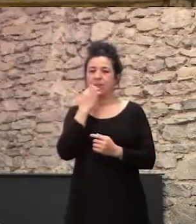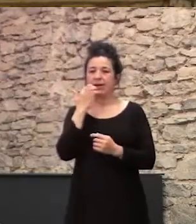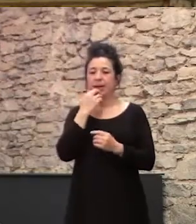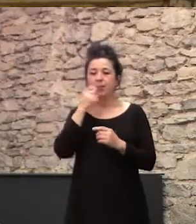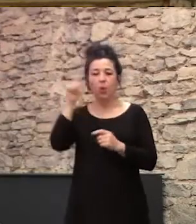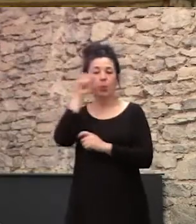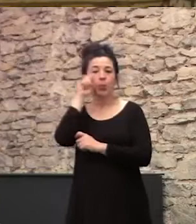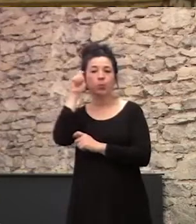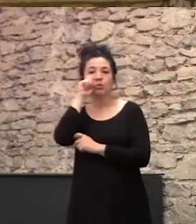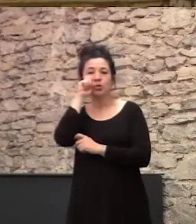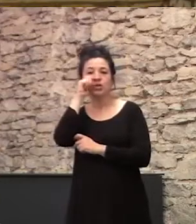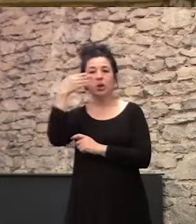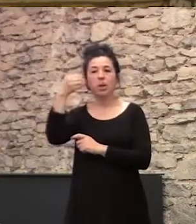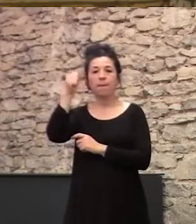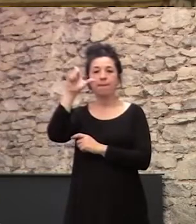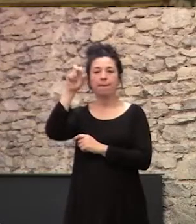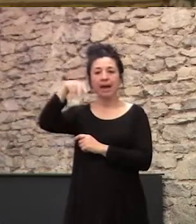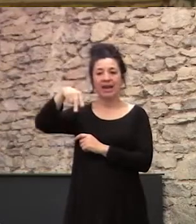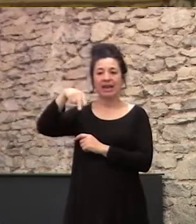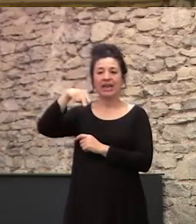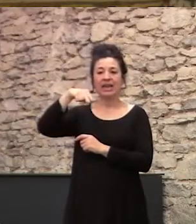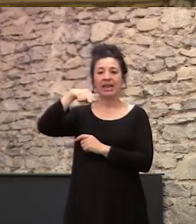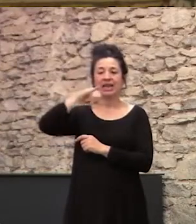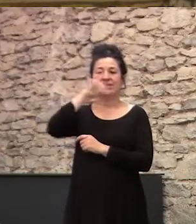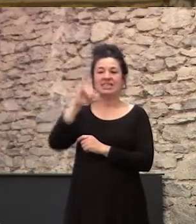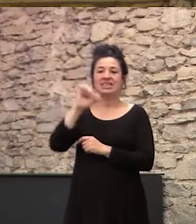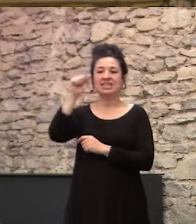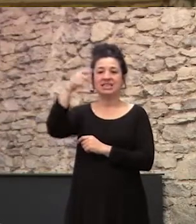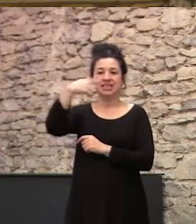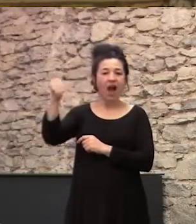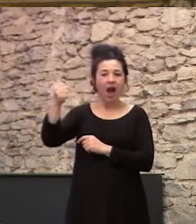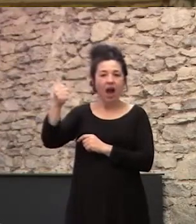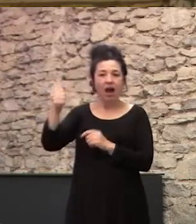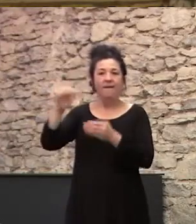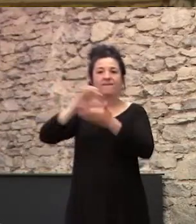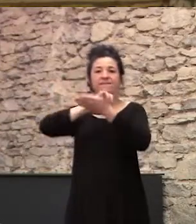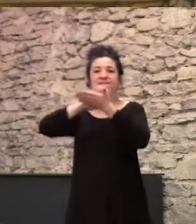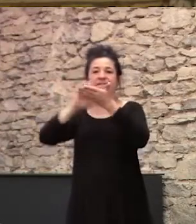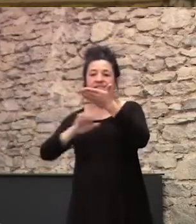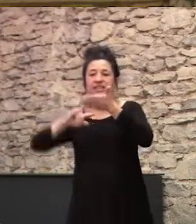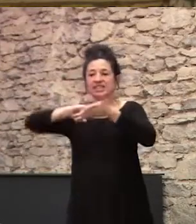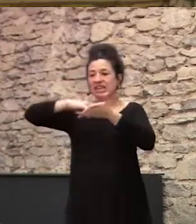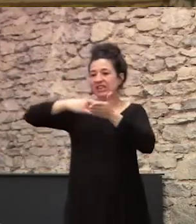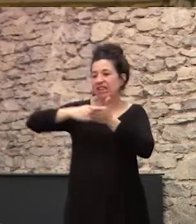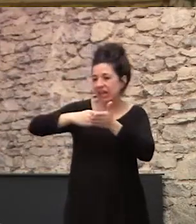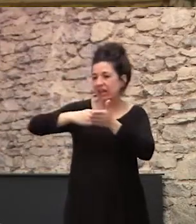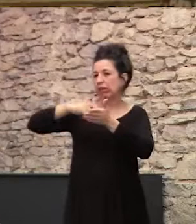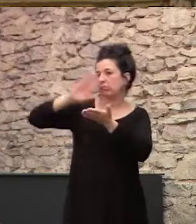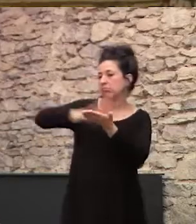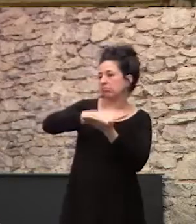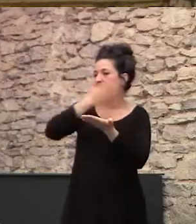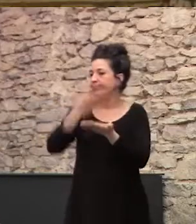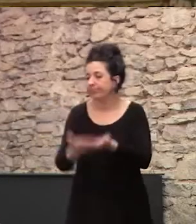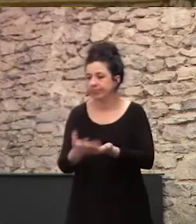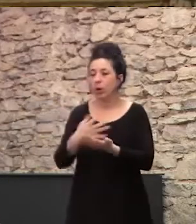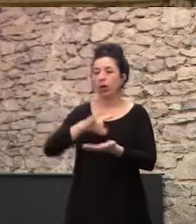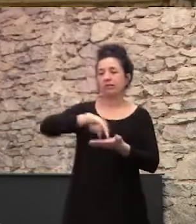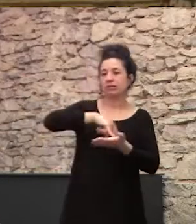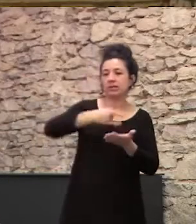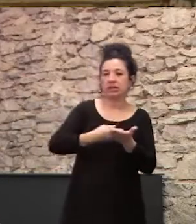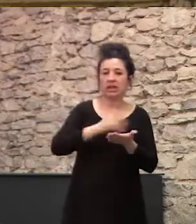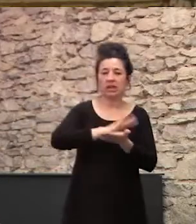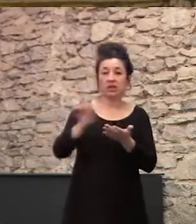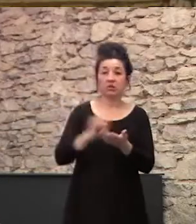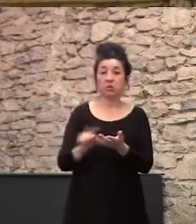buruzko fitxa, adibidez. Teknikoagoak. Ba, eske beti ez dira teknikoak, ze gainera gauz asko iruzteleskit tipo